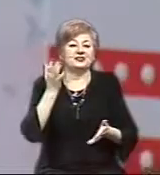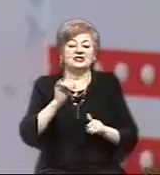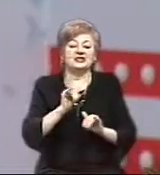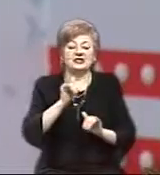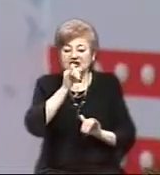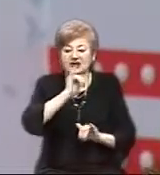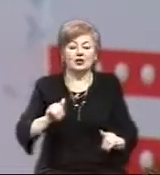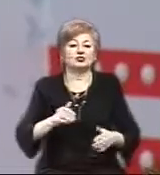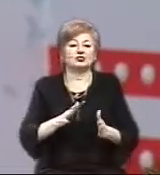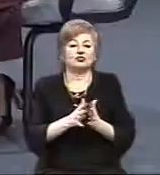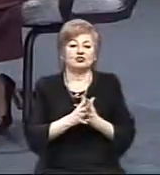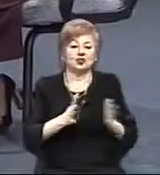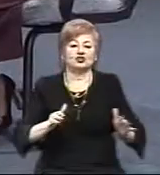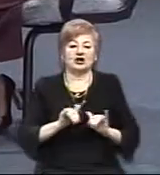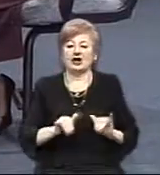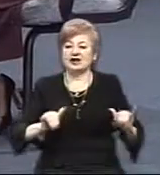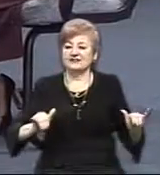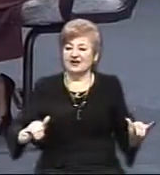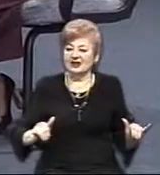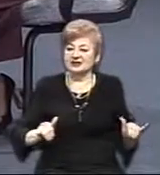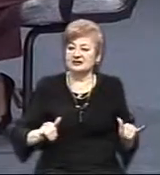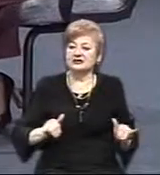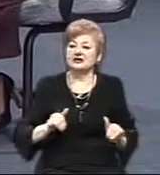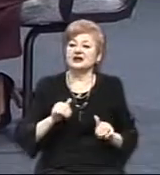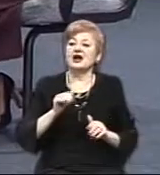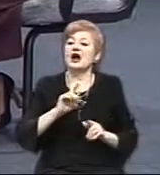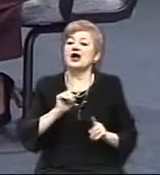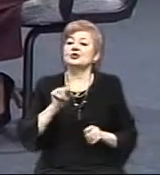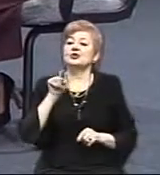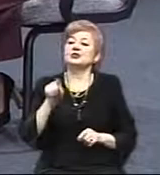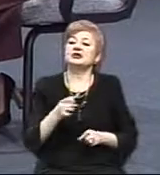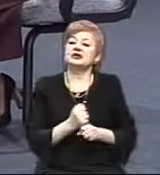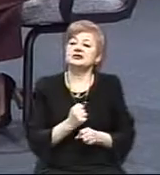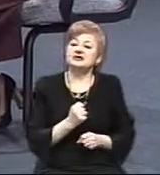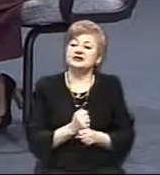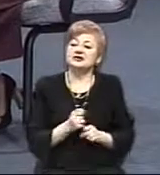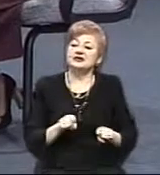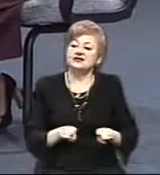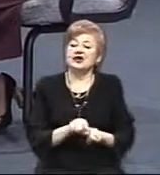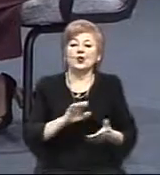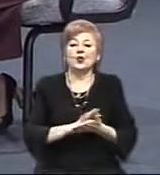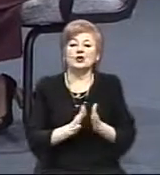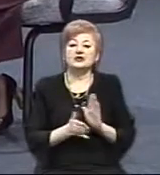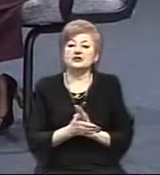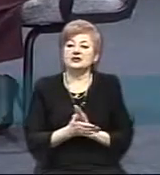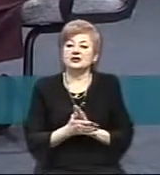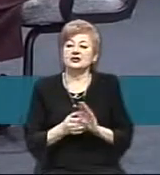і просуватися. Поверни його, от як тобі я повернула, що треба привітатися, щоб ти зробила в цій ситуації, щоб мінус на